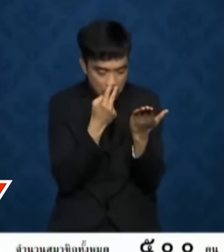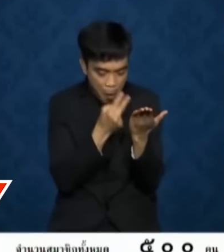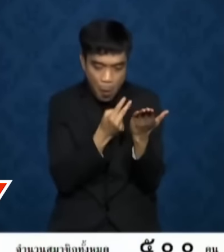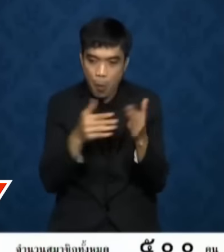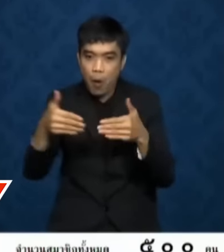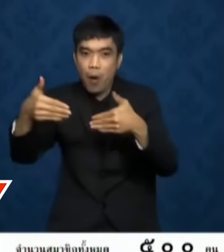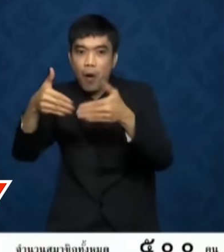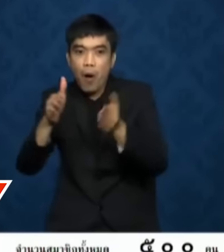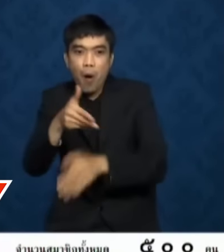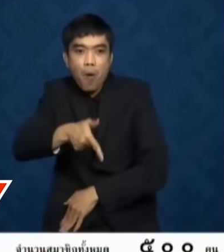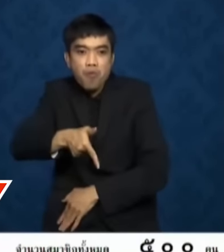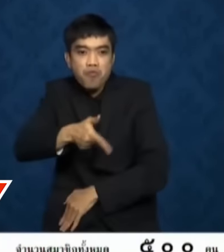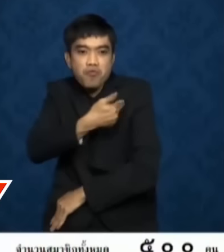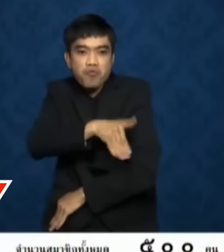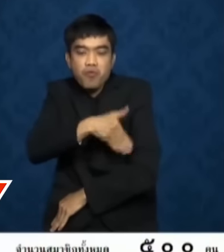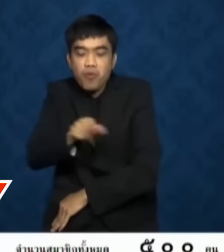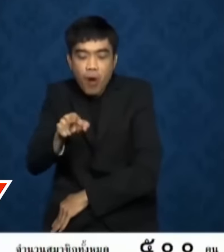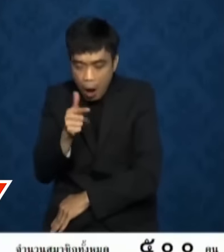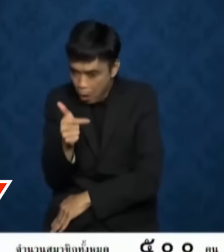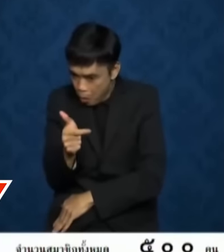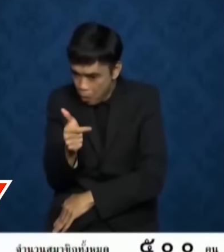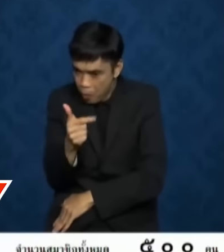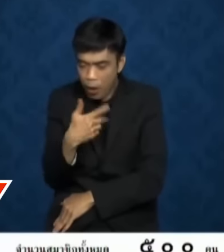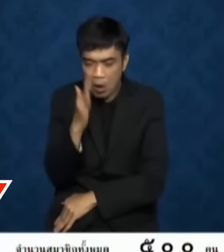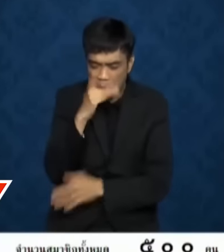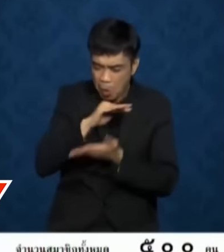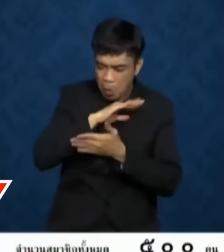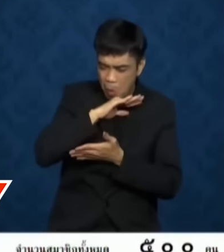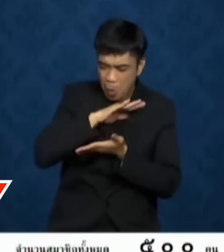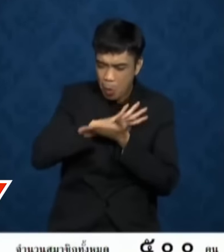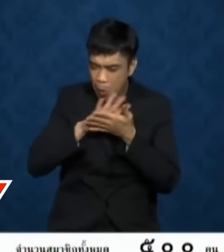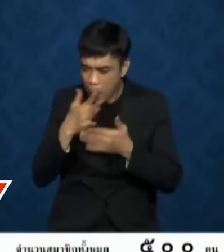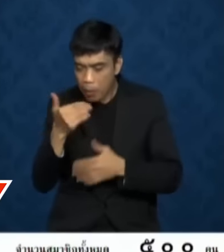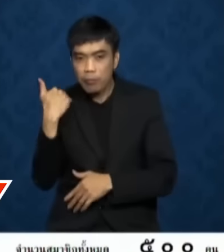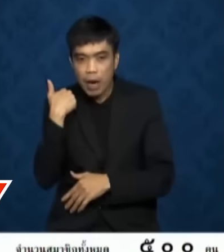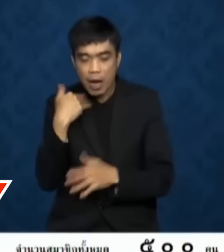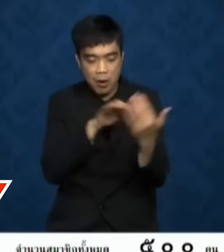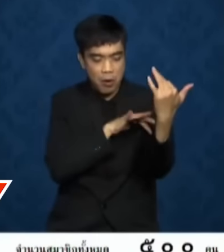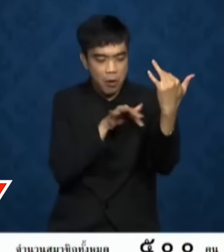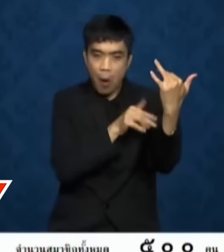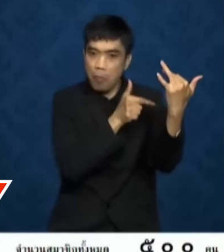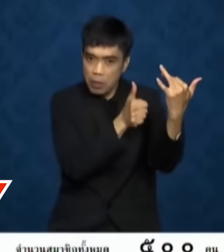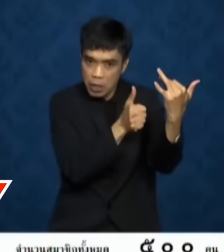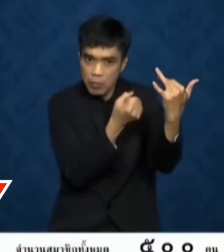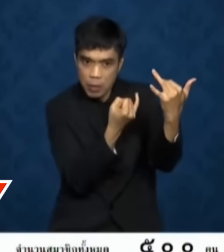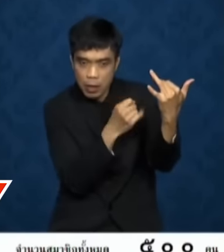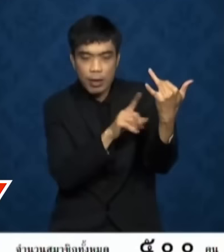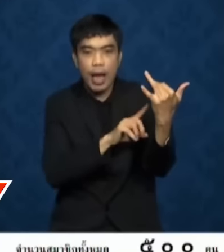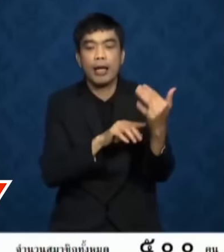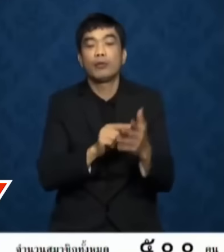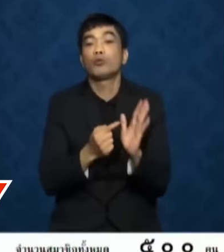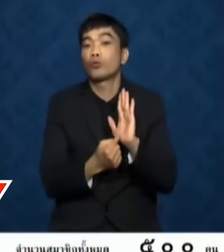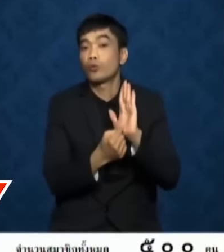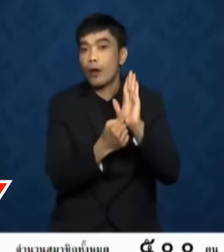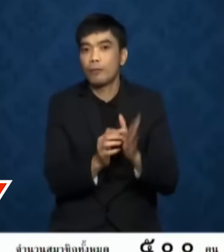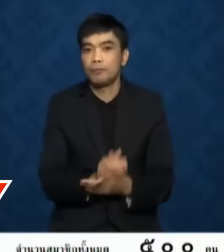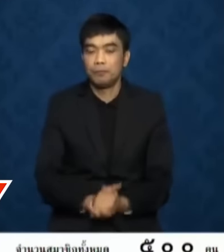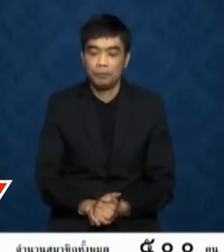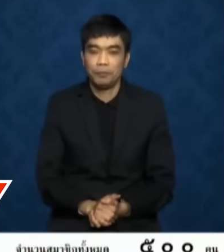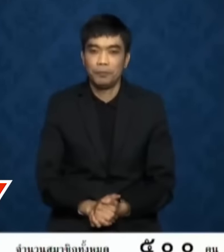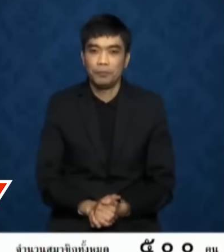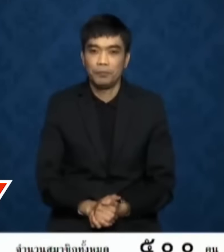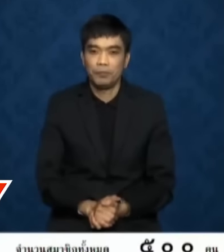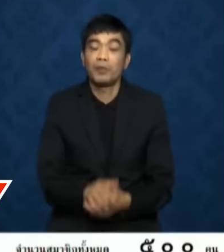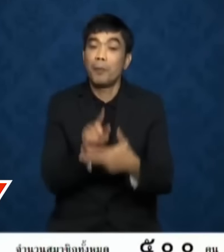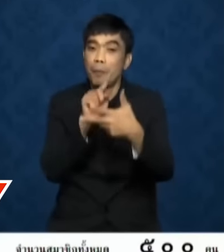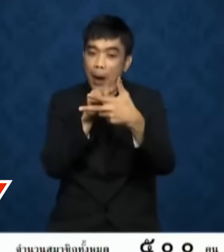โรงเรียนสะอาดเพียงพอหรือไม่คอมพิวเตอร์ทุกเครื่องในโรงเรียนนั้นทำงานได้จริงหรือไม่เป็นต้นแต่นอกจากจะเปิด3พื้น